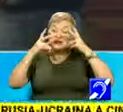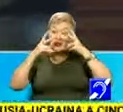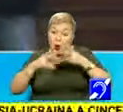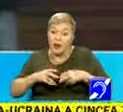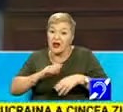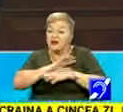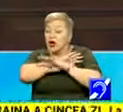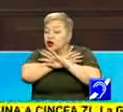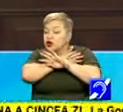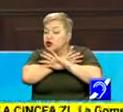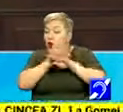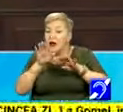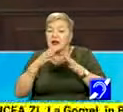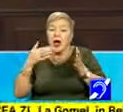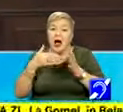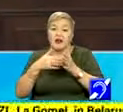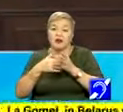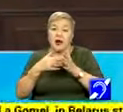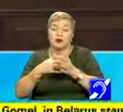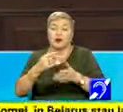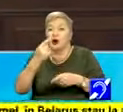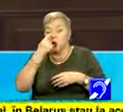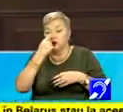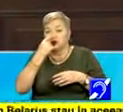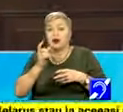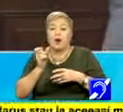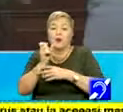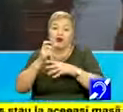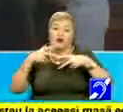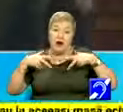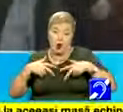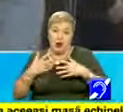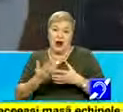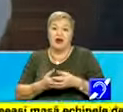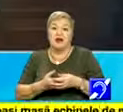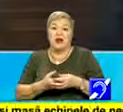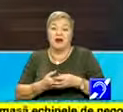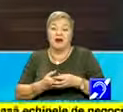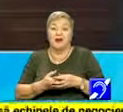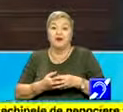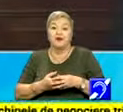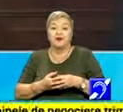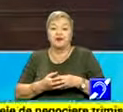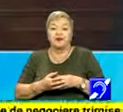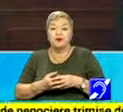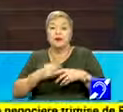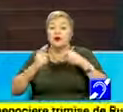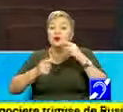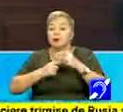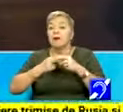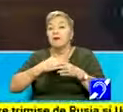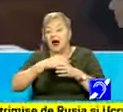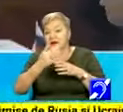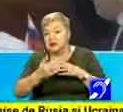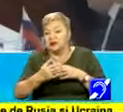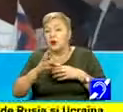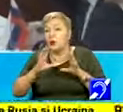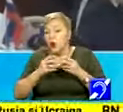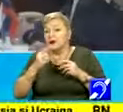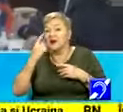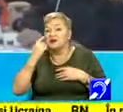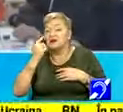tuturor ostilităților, a intervenției, a războiului, practic, pe teritoriul Ucrainei, după care probabil că se